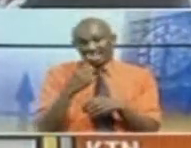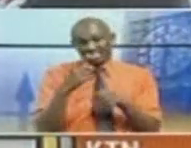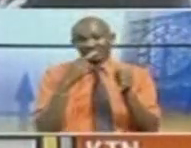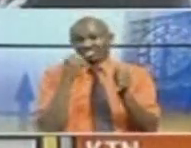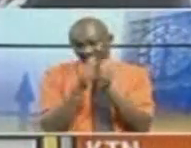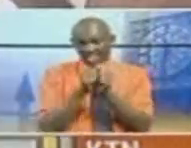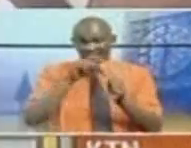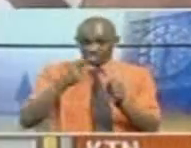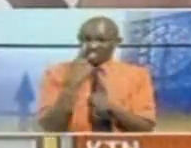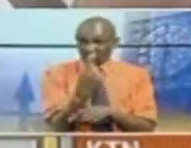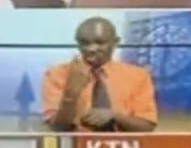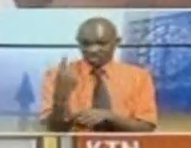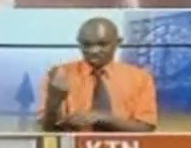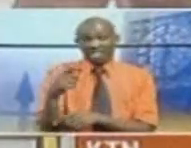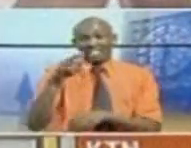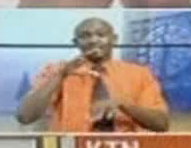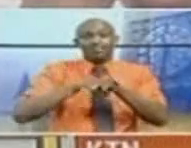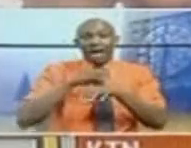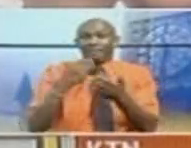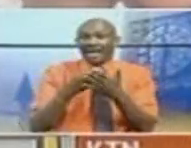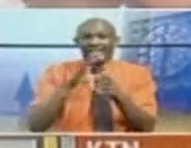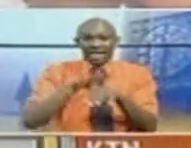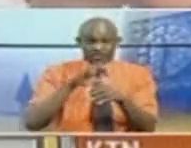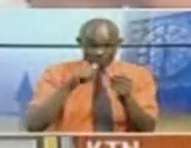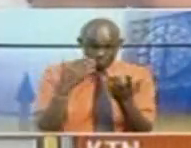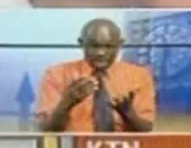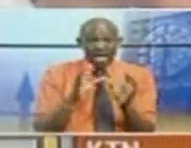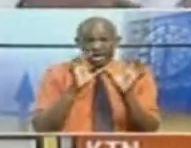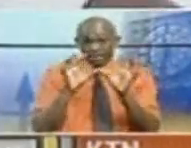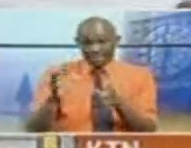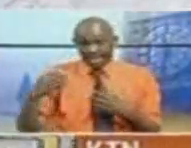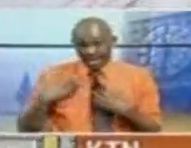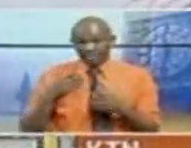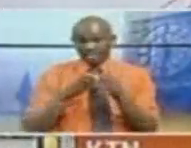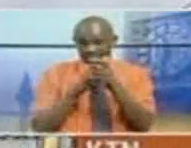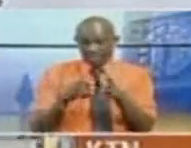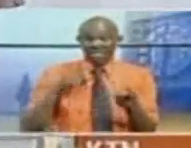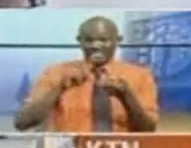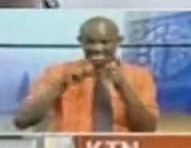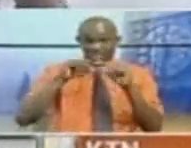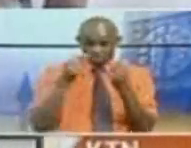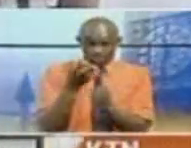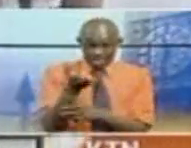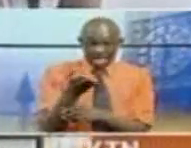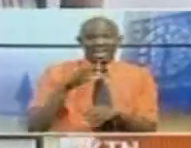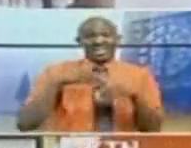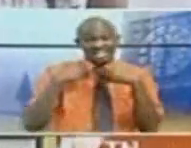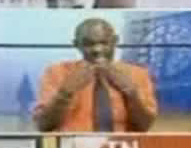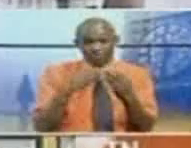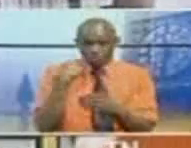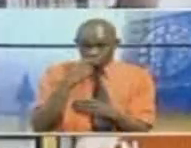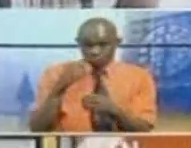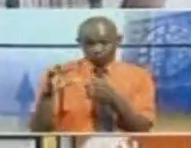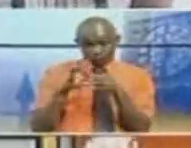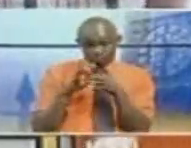hizo zilizopatikana katika kampeni kabambe iliyoongozwa na Standard Group zilikabidhiwa